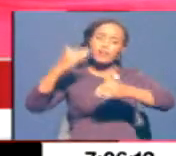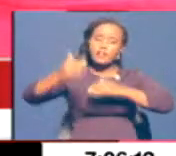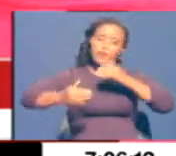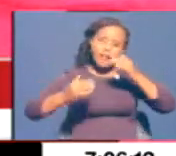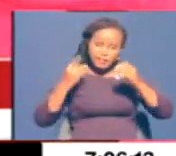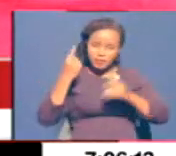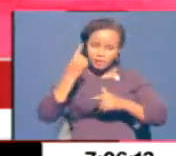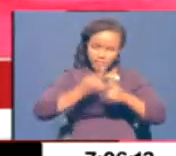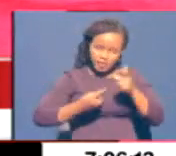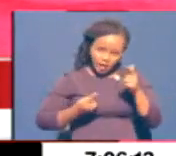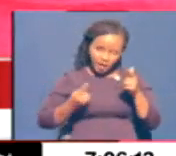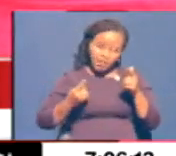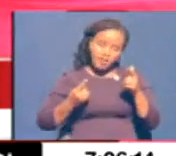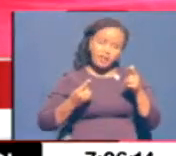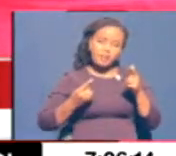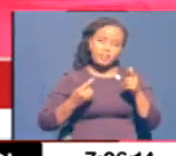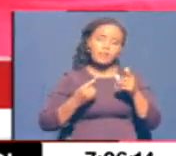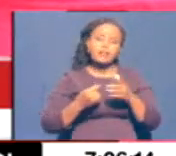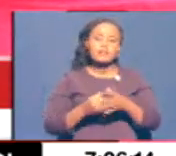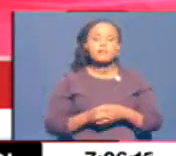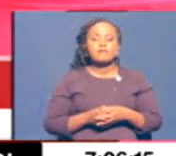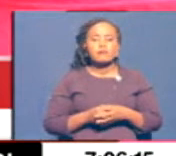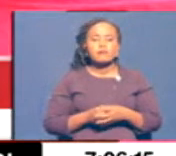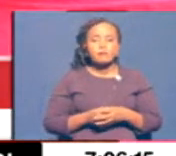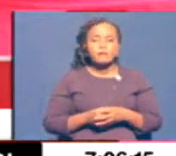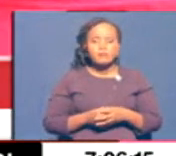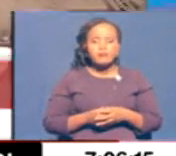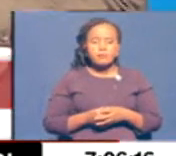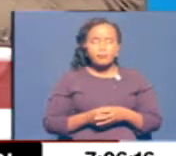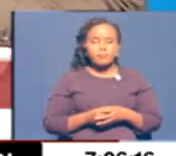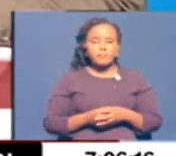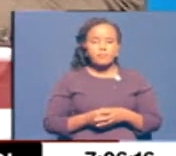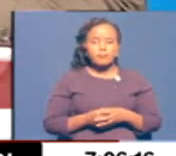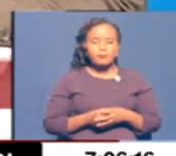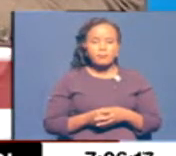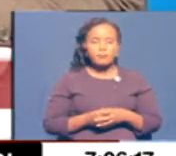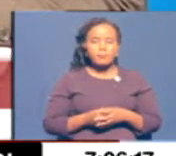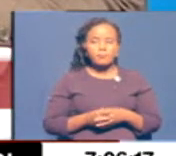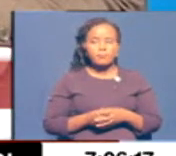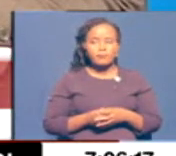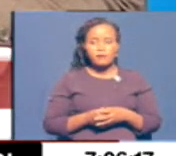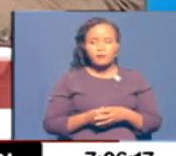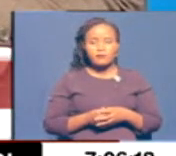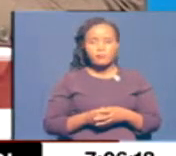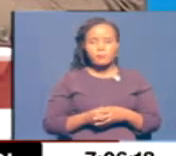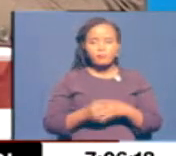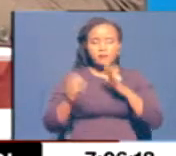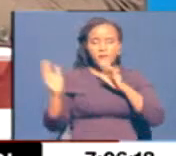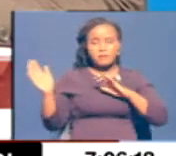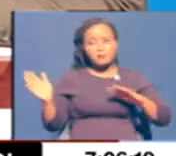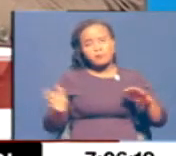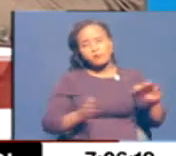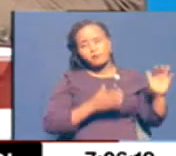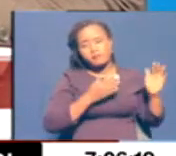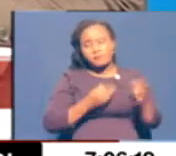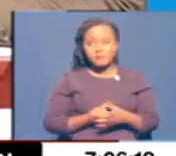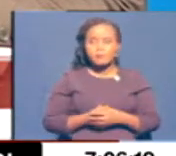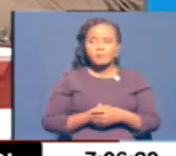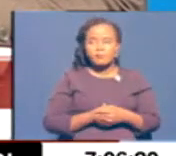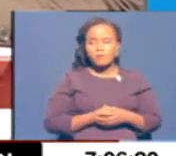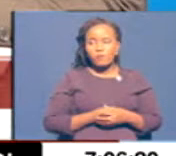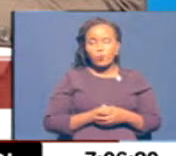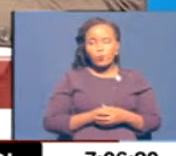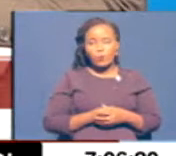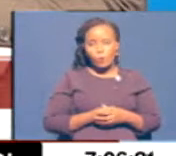Nikiripotia Darubini, naitwa Safin Aching Ouma. Tukichana na taarifa yake Safina Chengo, uma